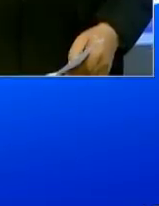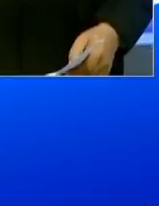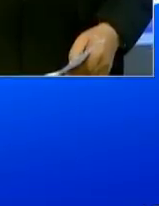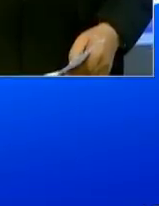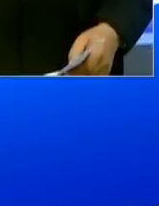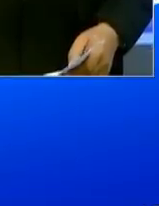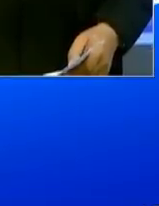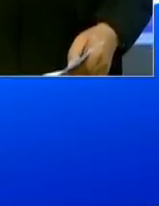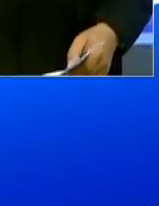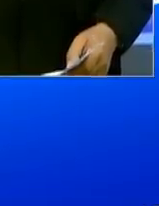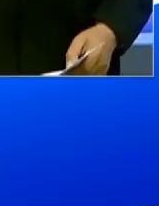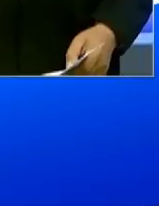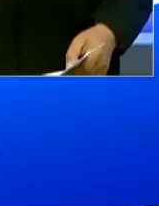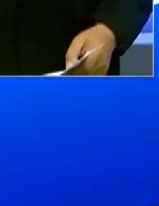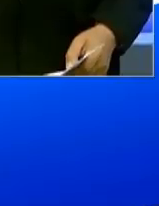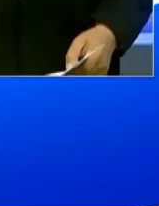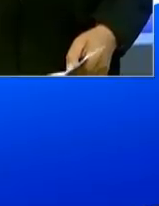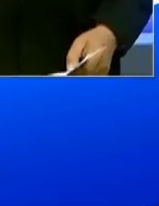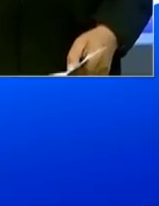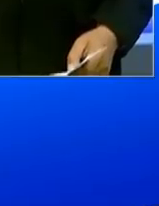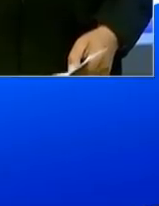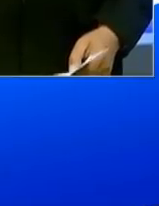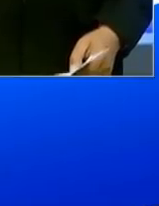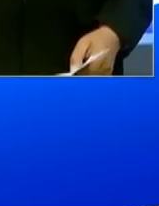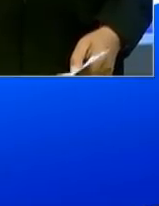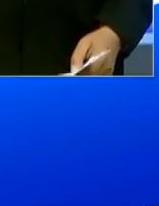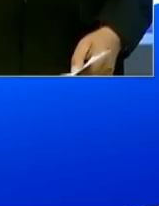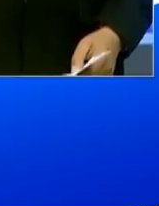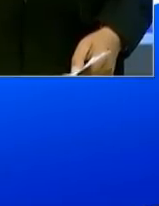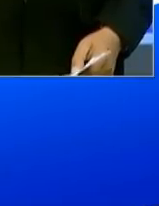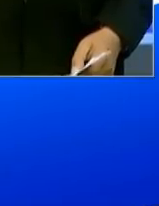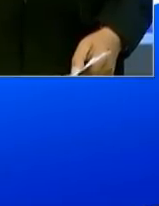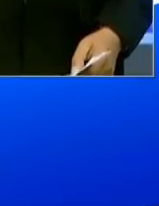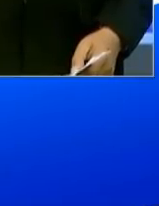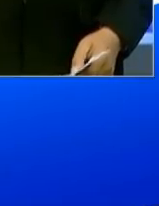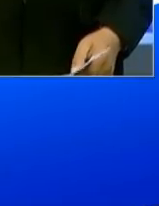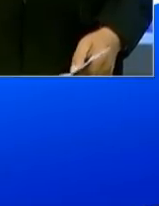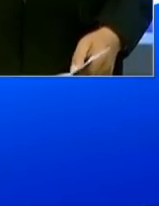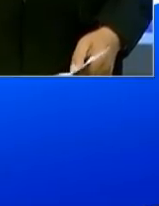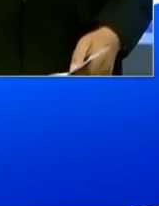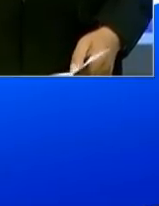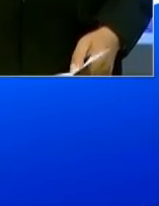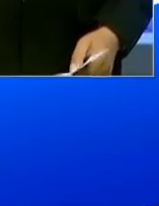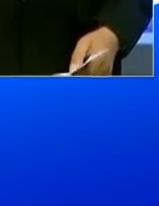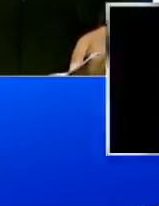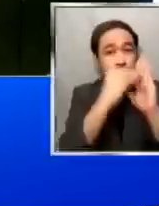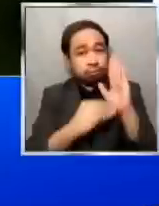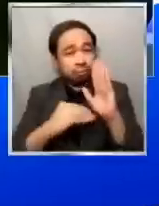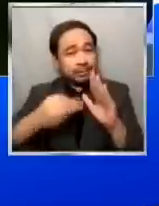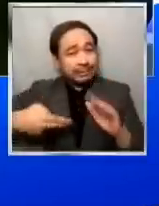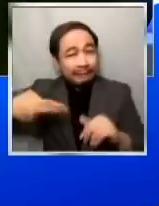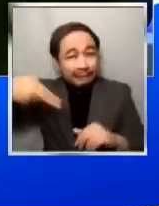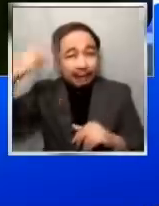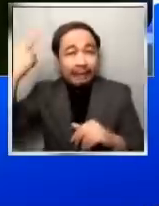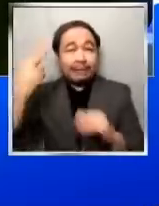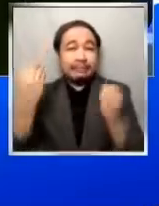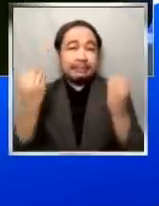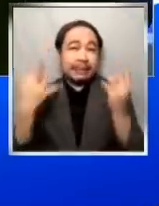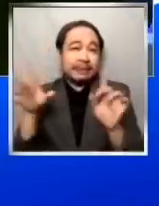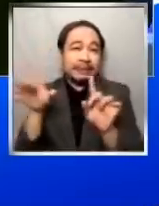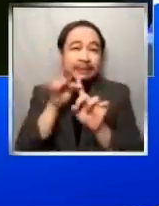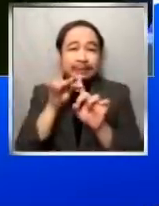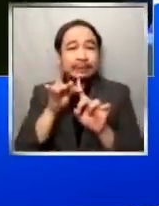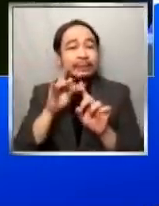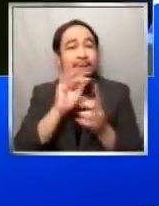Magandang gabi Luzon, magandang gabi Visayas, magandang gabi Mindanao. Naitala ngayong araw na ito ang pinakamataas na bilang na mga aktibong kaso